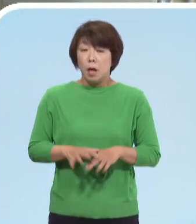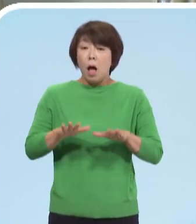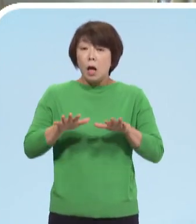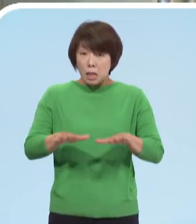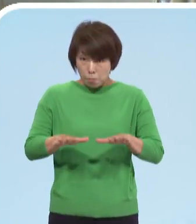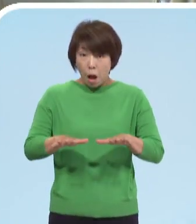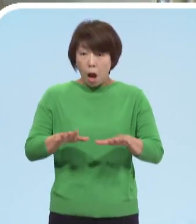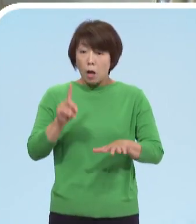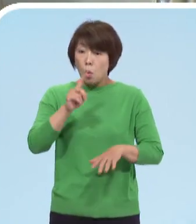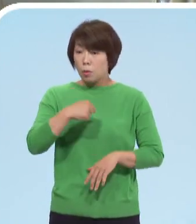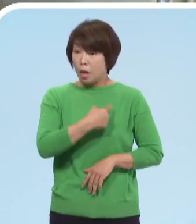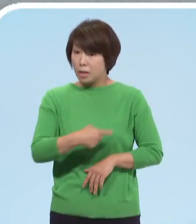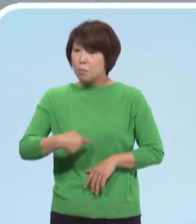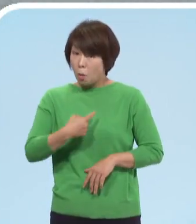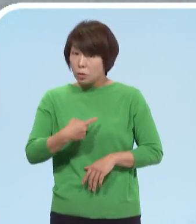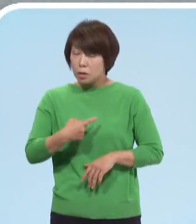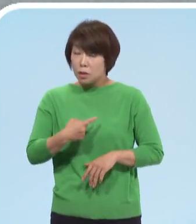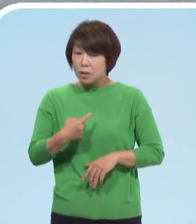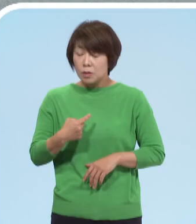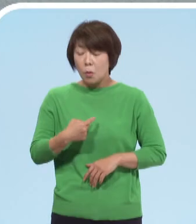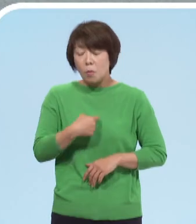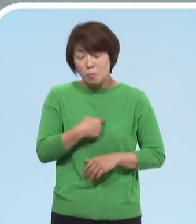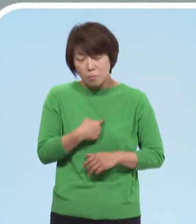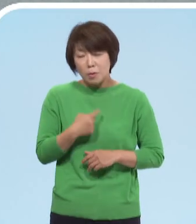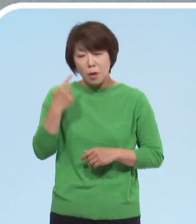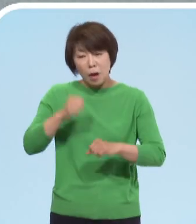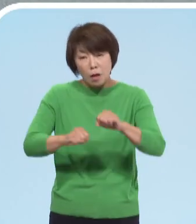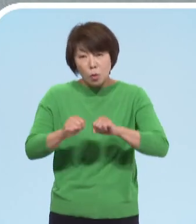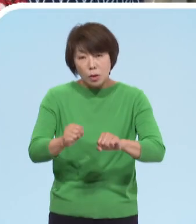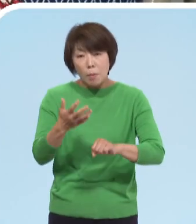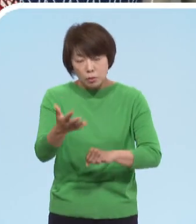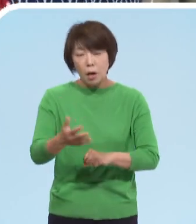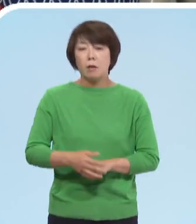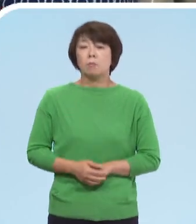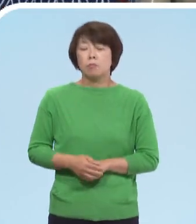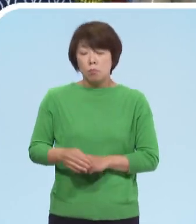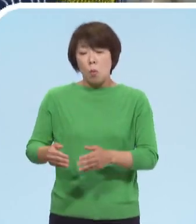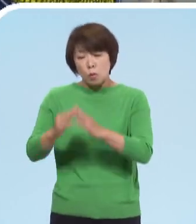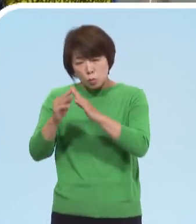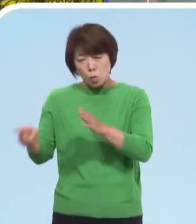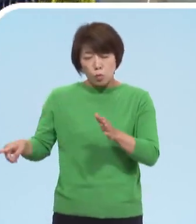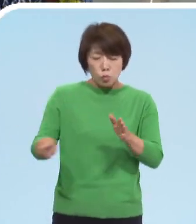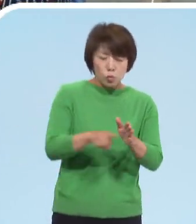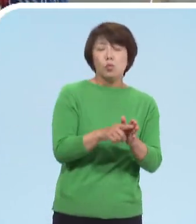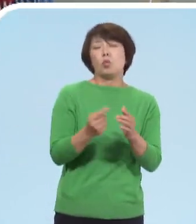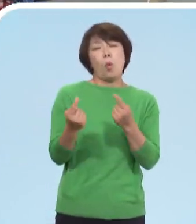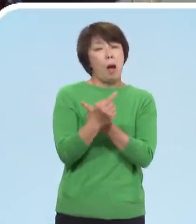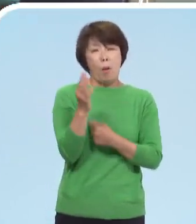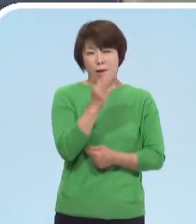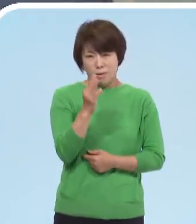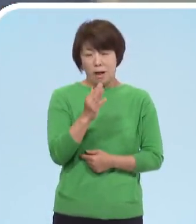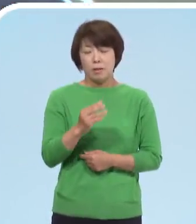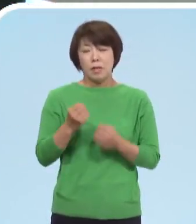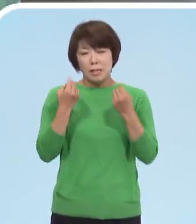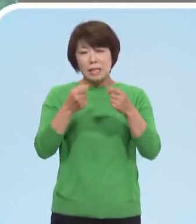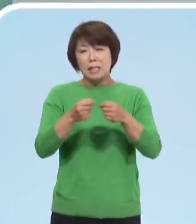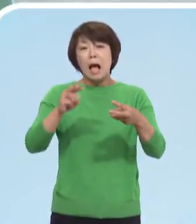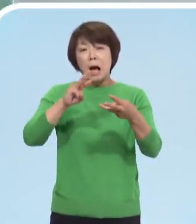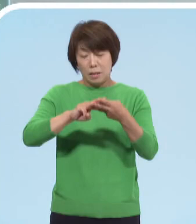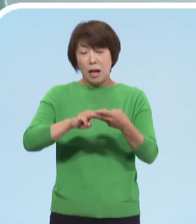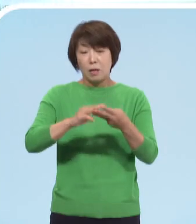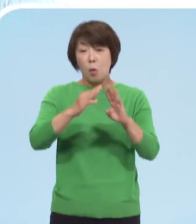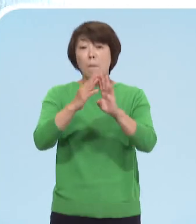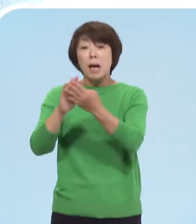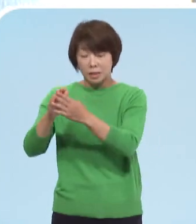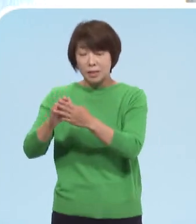今現在ってどんなお気持ちで活動されてるんですか。 はい、最初と同じで、新永田の町はこうスティ